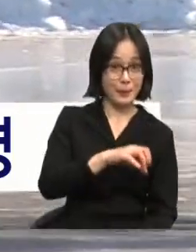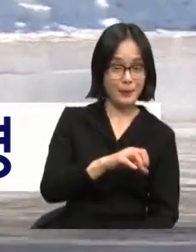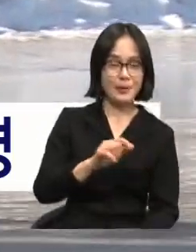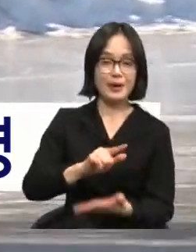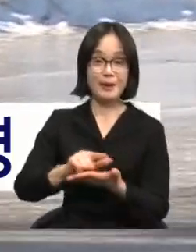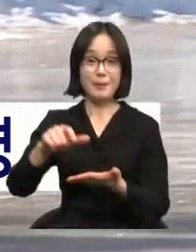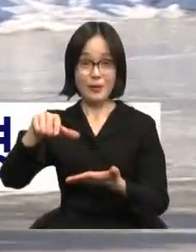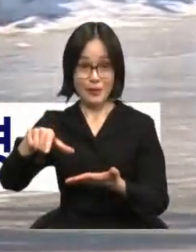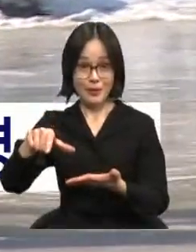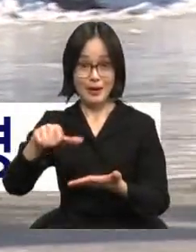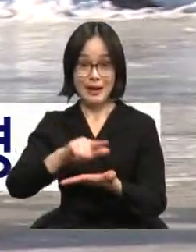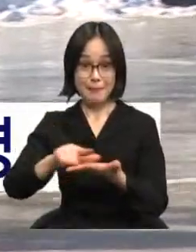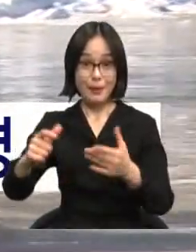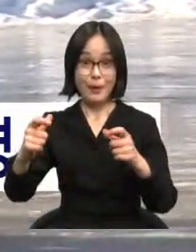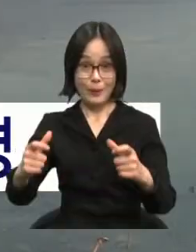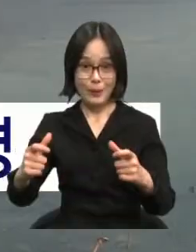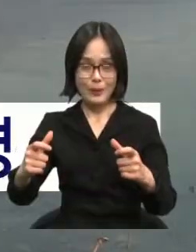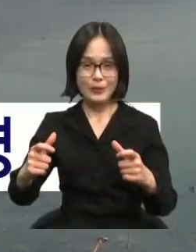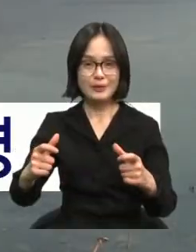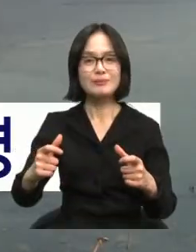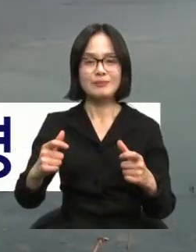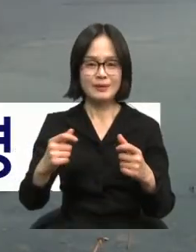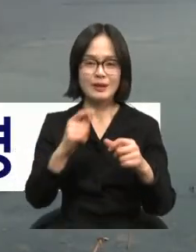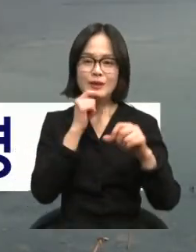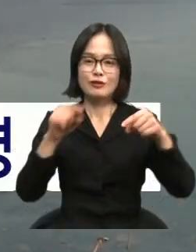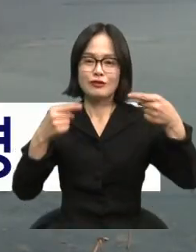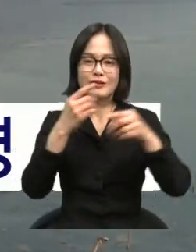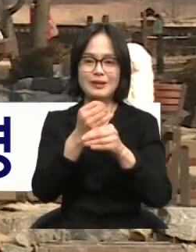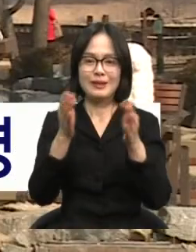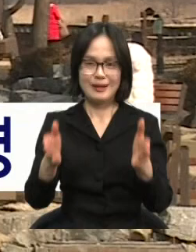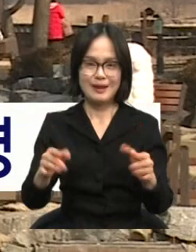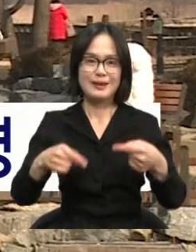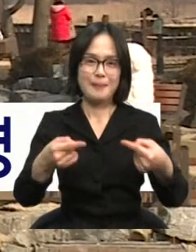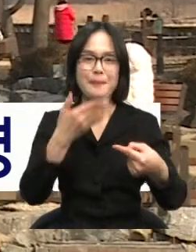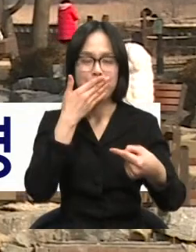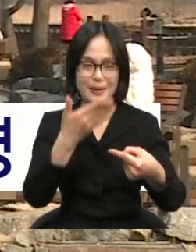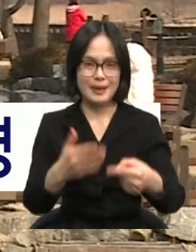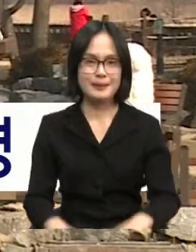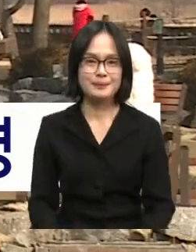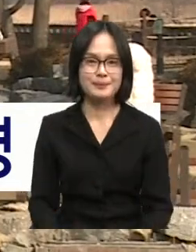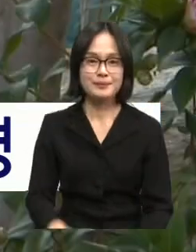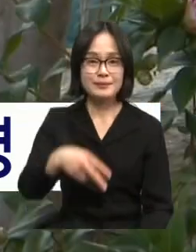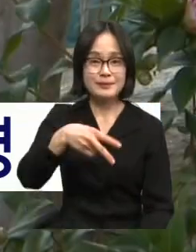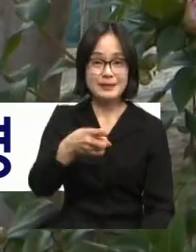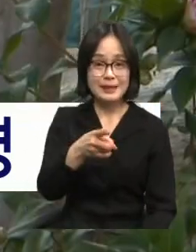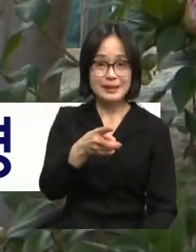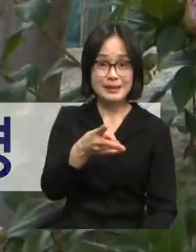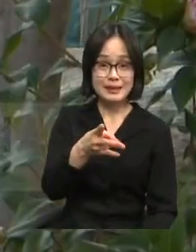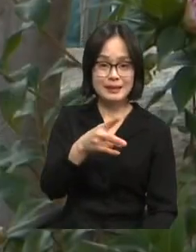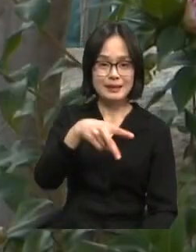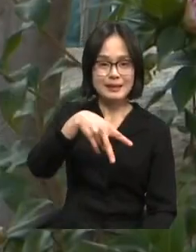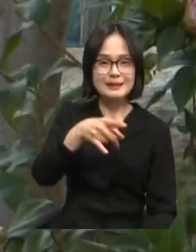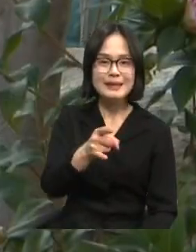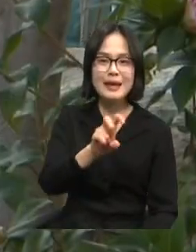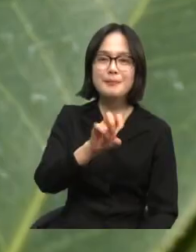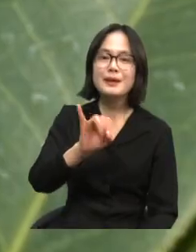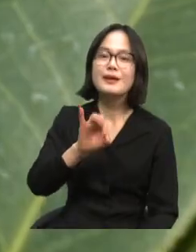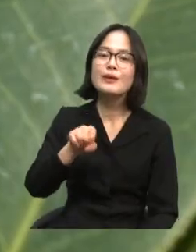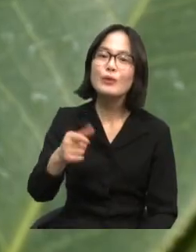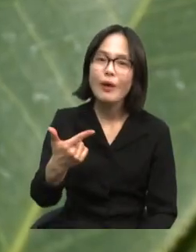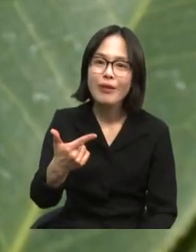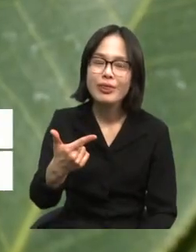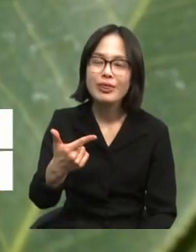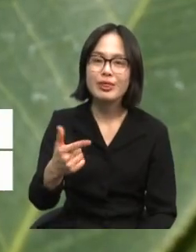연휴 기간 내내 운영됩니다. 양평의 대표 관광지인 세미어는 연휴 기간 중에 개관하고 13일